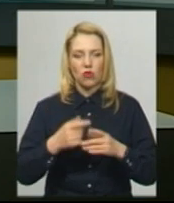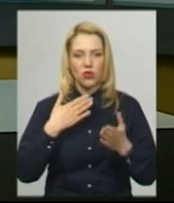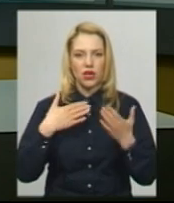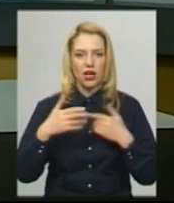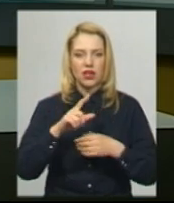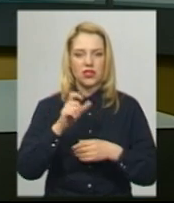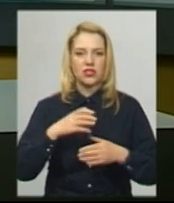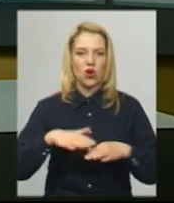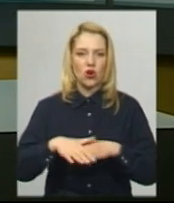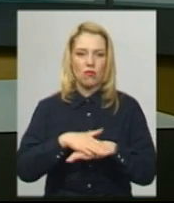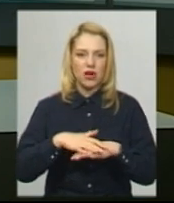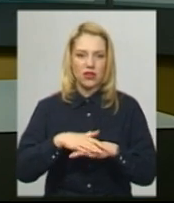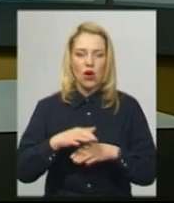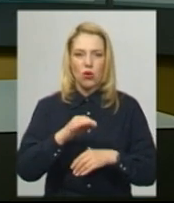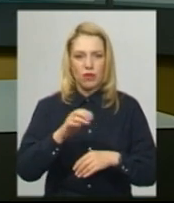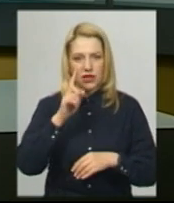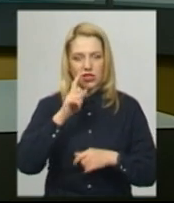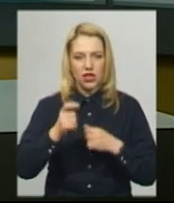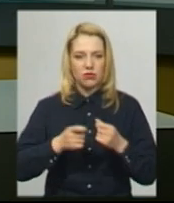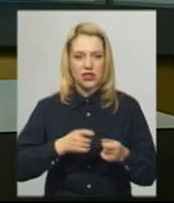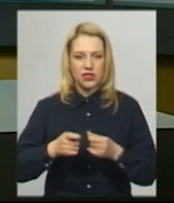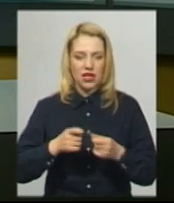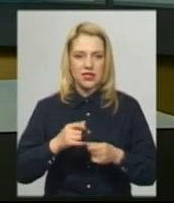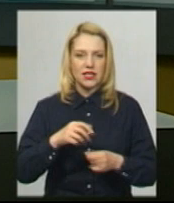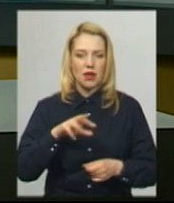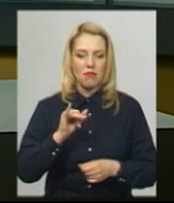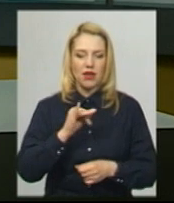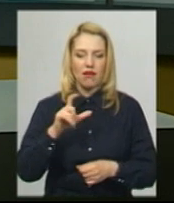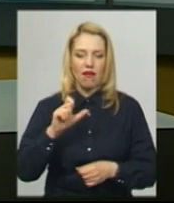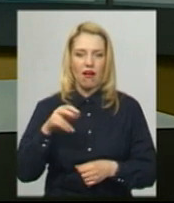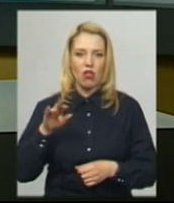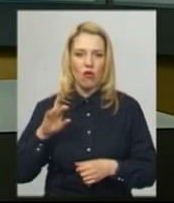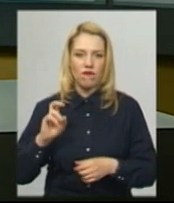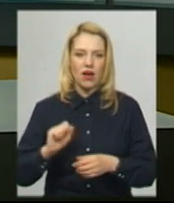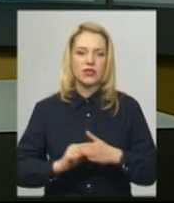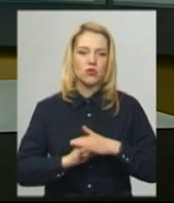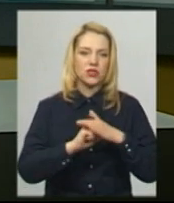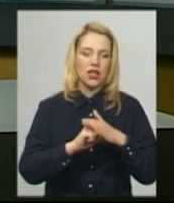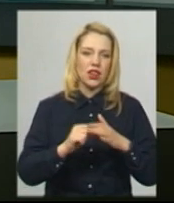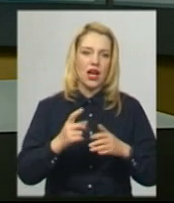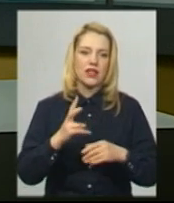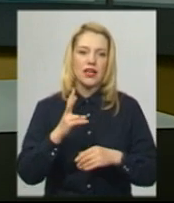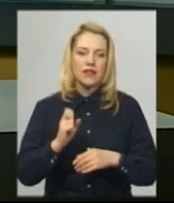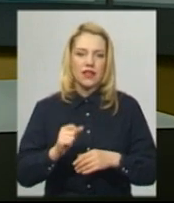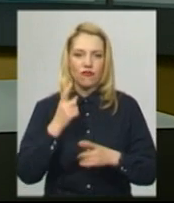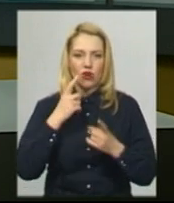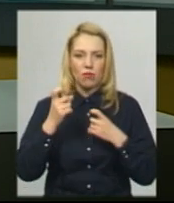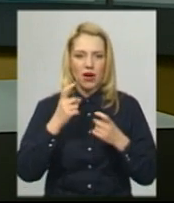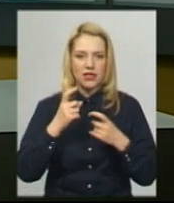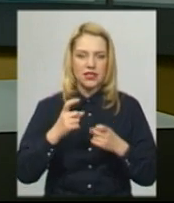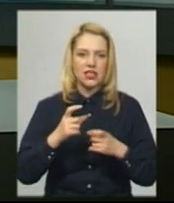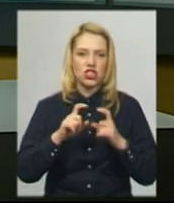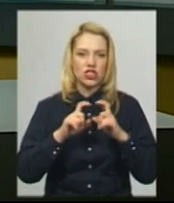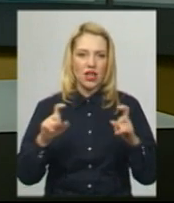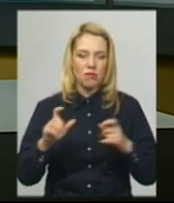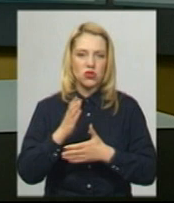громадськістю облдержадміністрації Інна Михайлова з посиланням на інформацію обласного штабу з ліквідації надзвичайної ситуації.